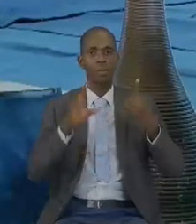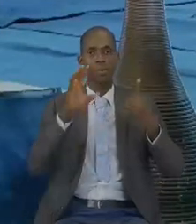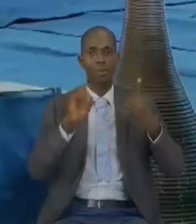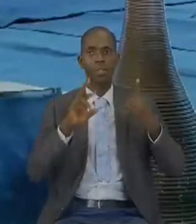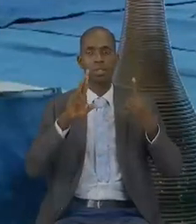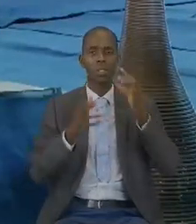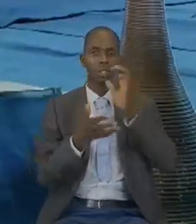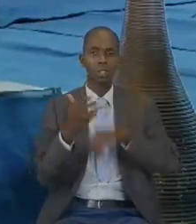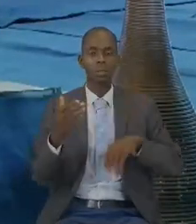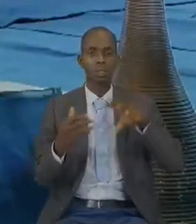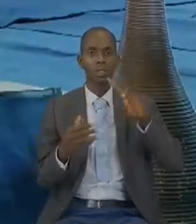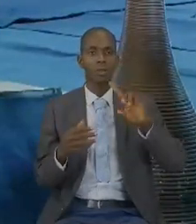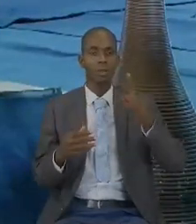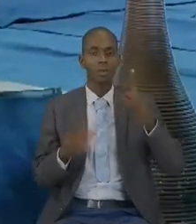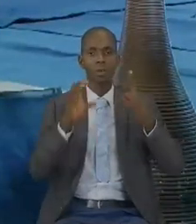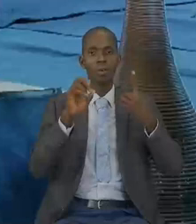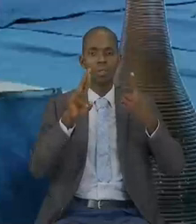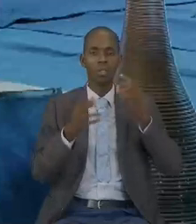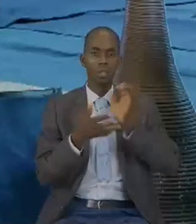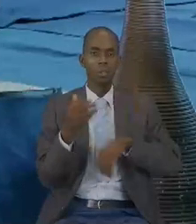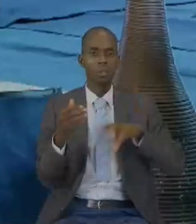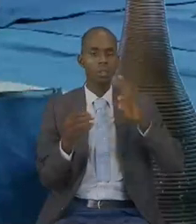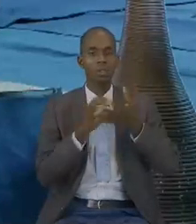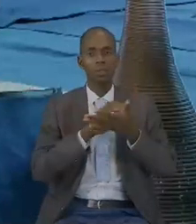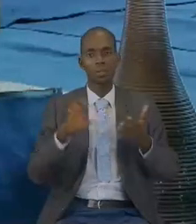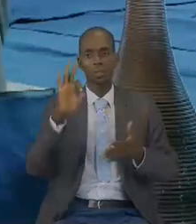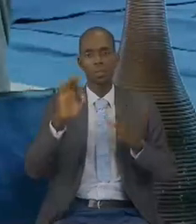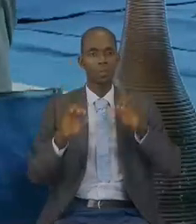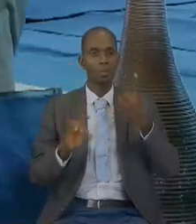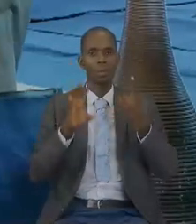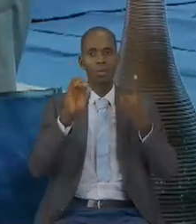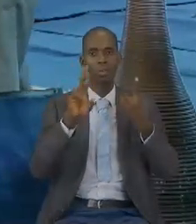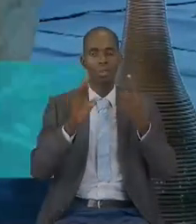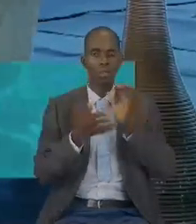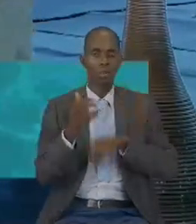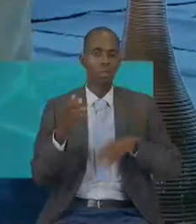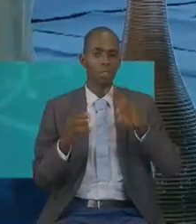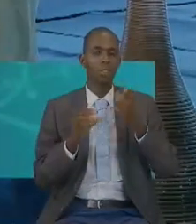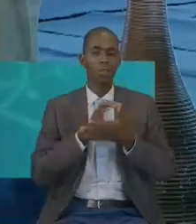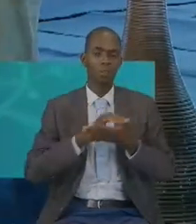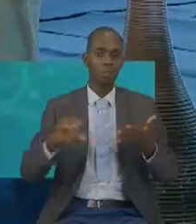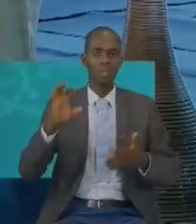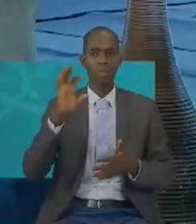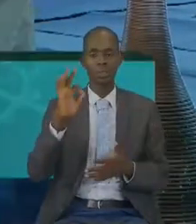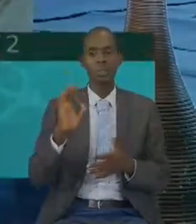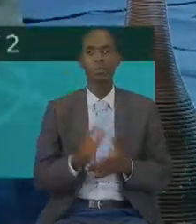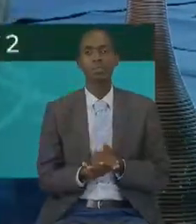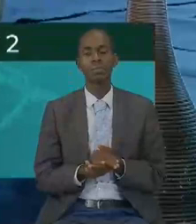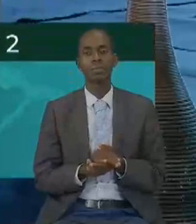1 Corinthiens chapitre 6. Lisons le verset 1 Corinthiens chapitre